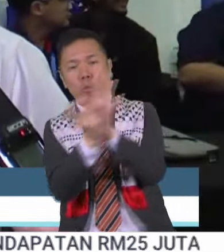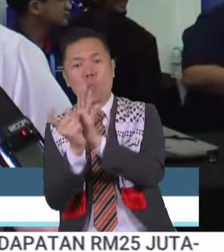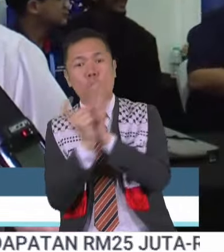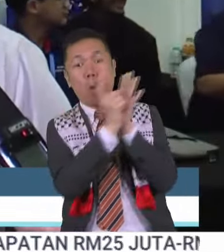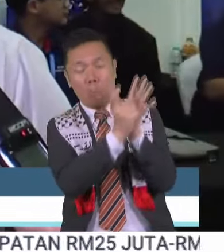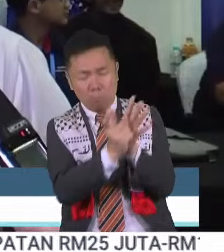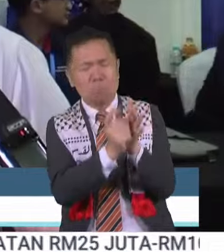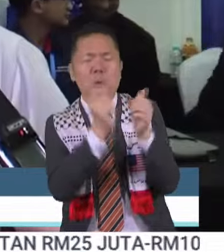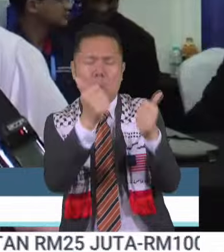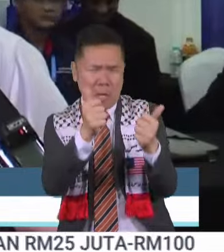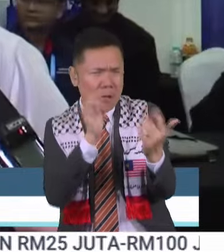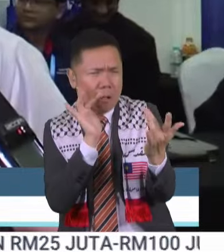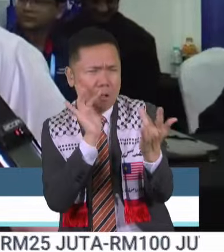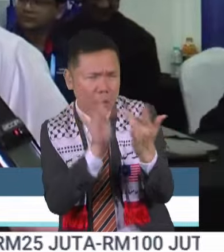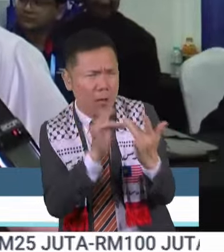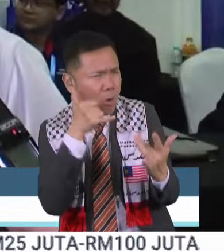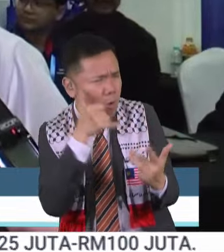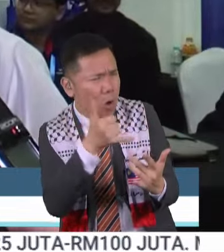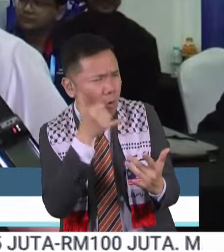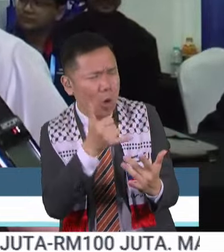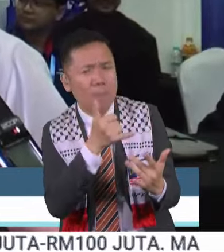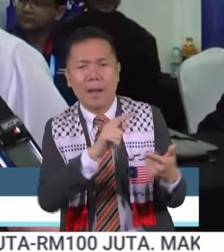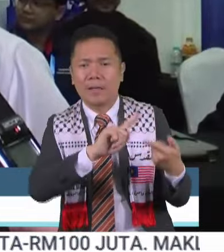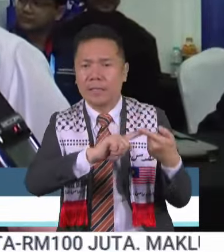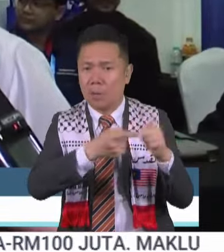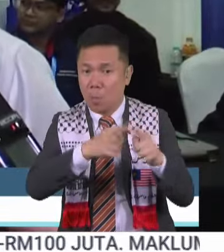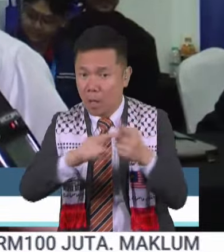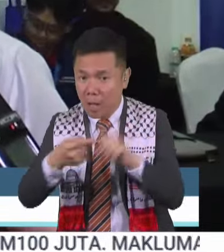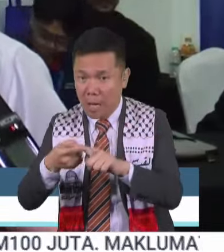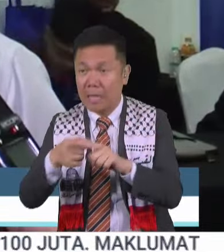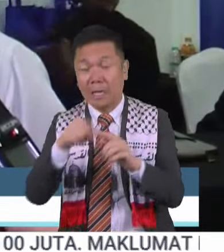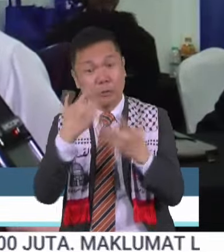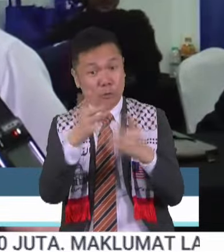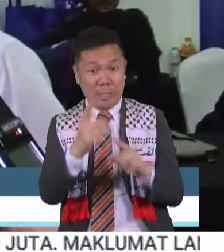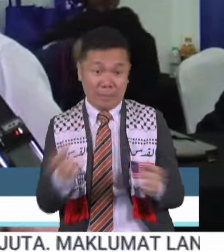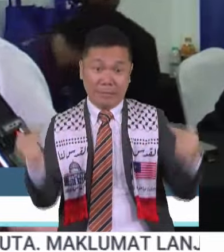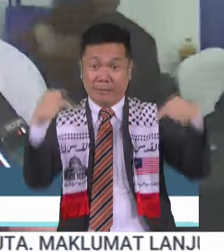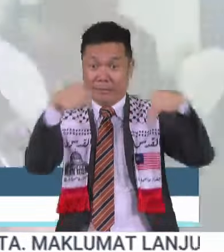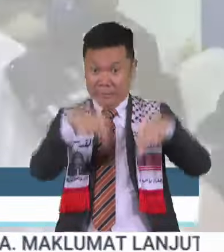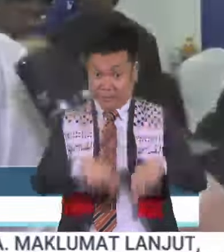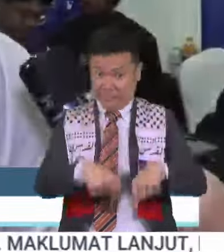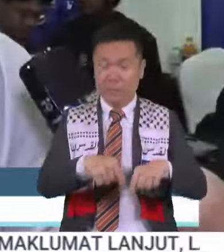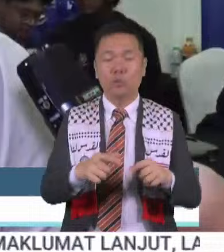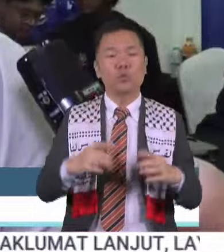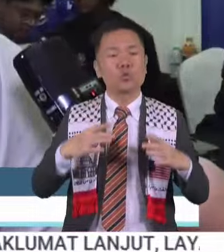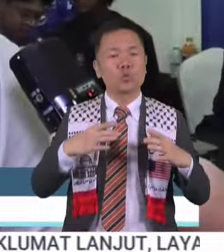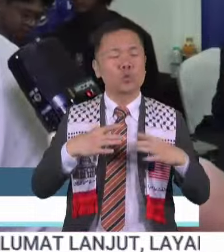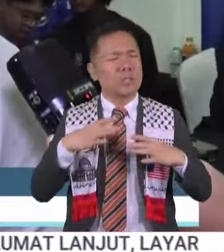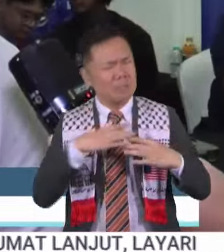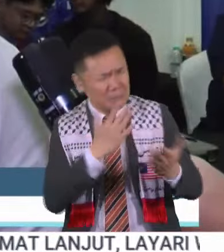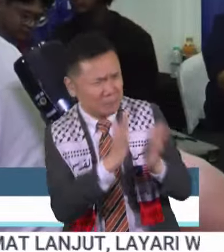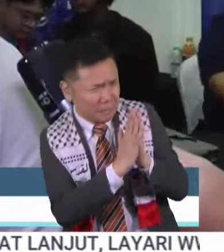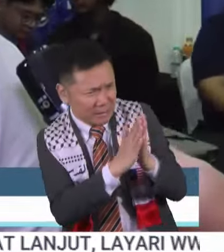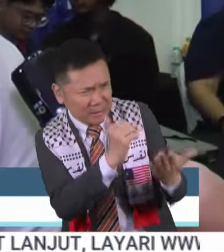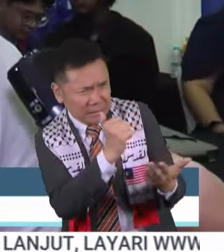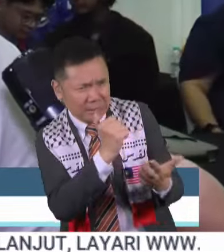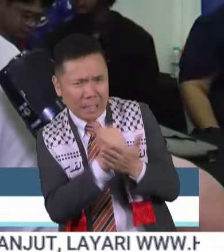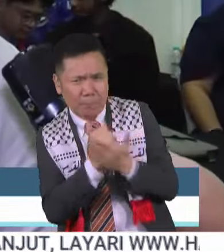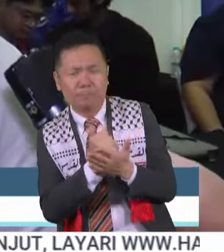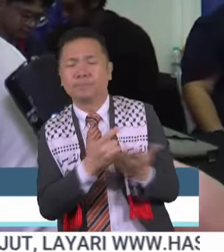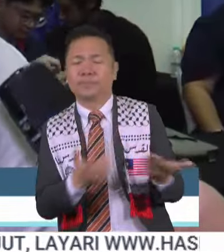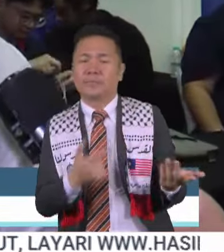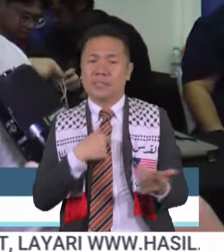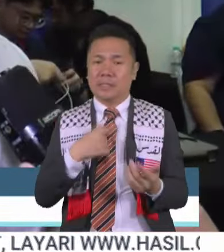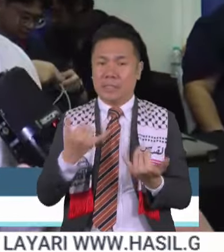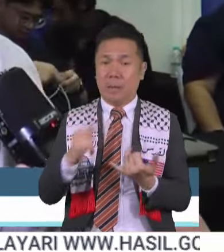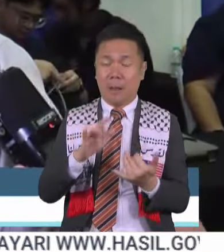contact dan cuba contact kawan-kawan mana yang ada yang balik bercuti sini untuk bantu kami. Kebanyakan cerita kita orang actually tak tahu, tapi kena